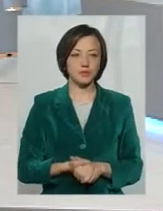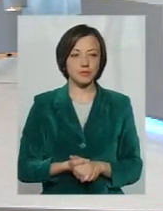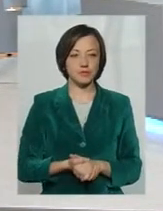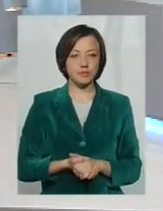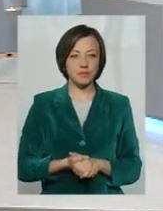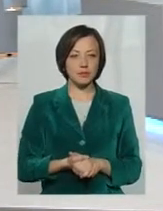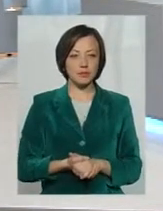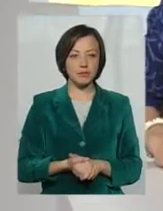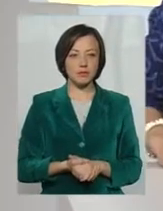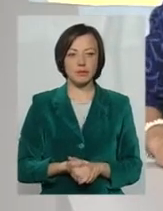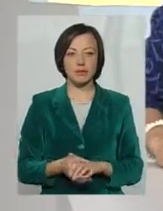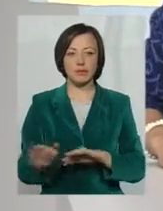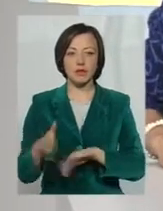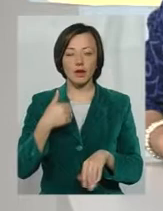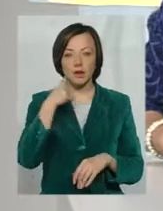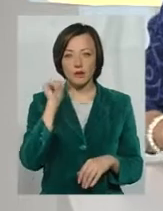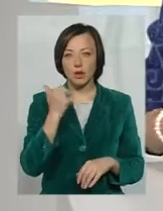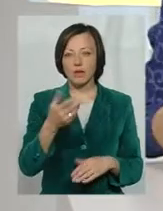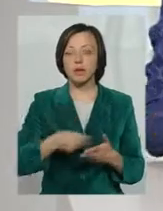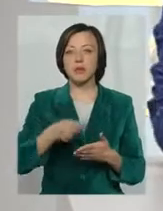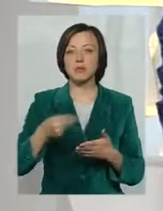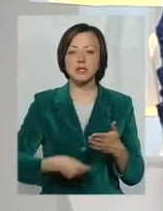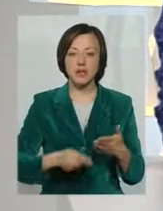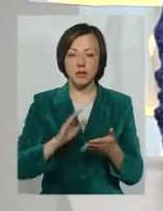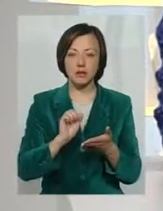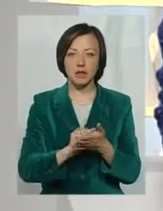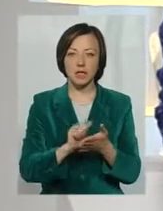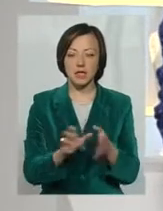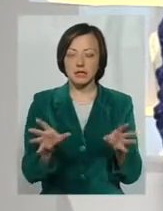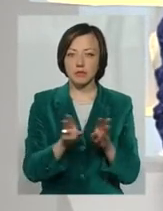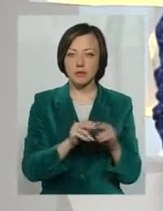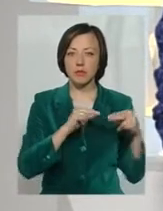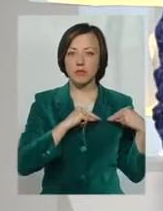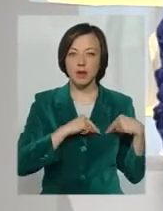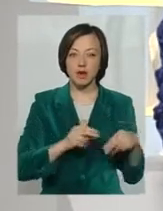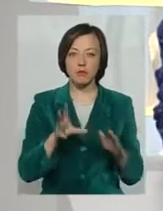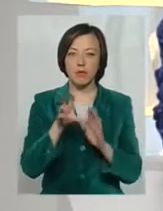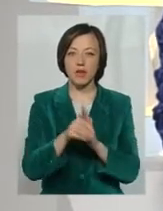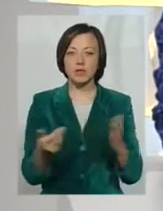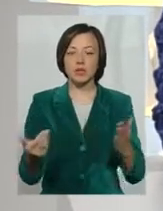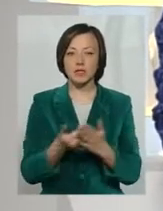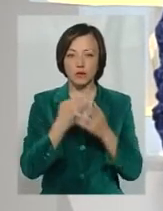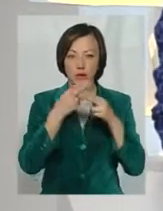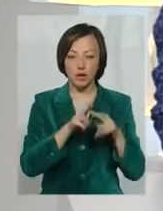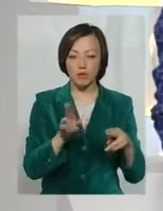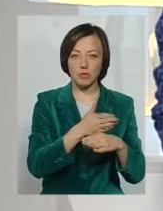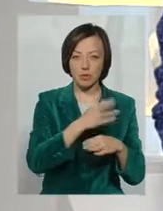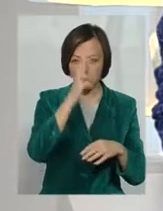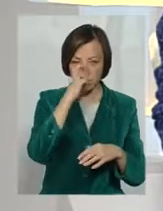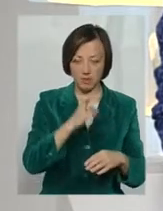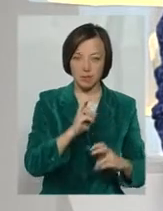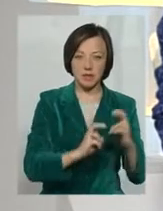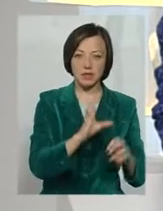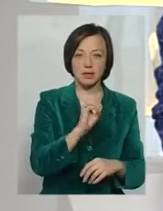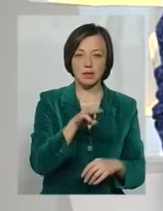Буквально вчора ви підписали меморандум про співпрацю у впровадженні інноваційної децентралізованої технології між державним підприємством СЕТАМ